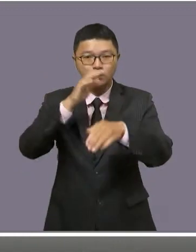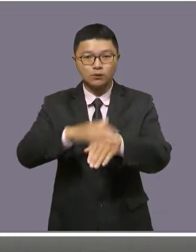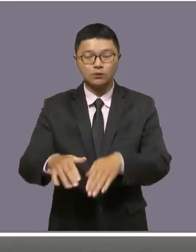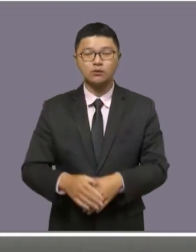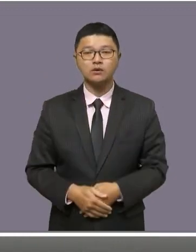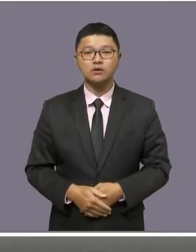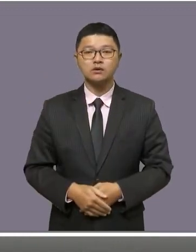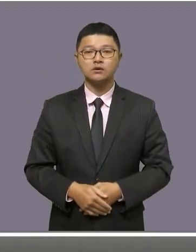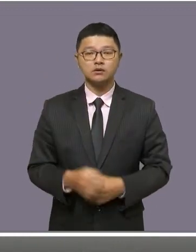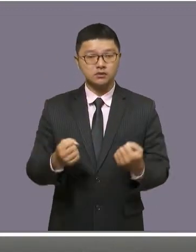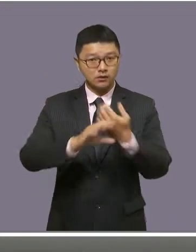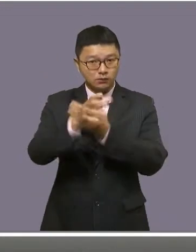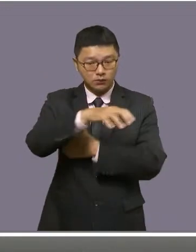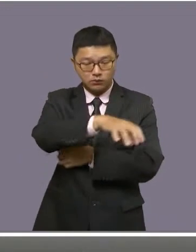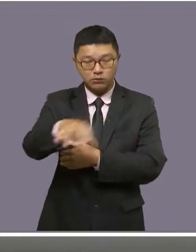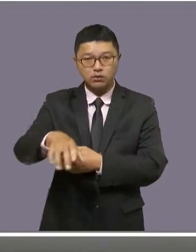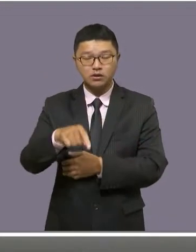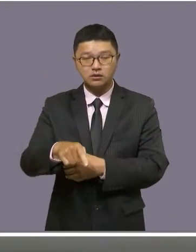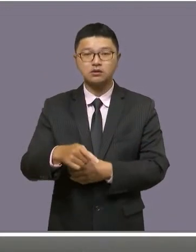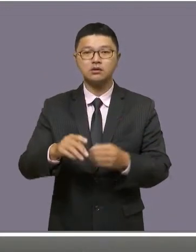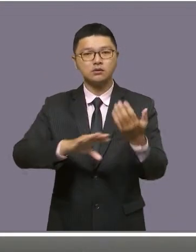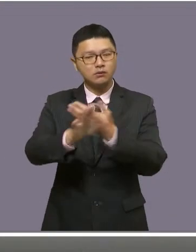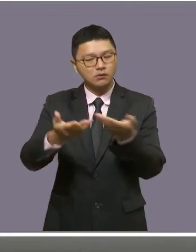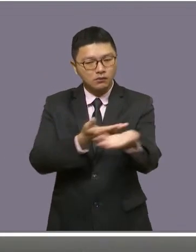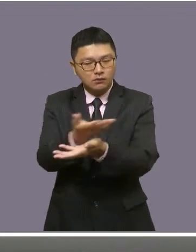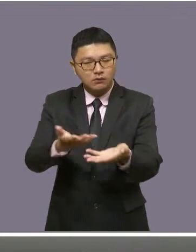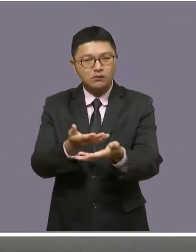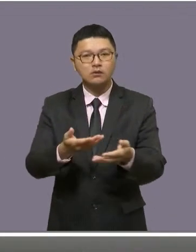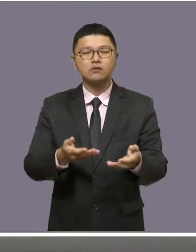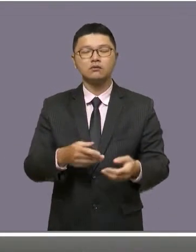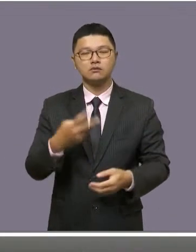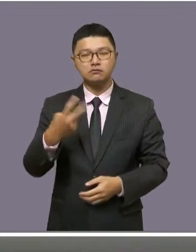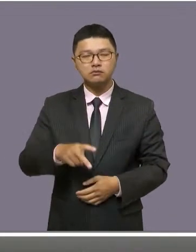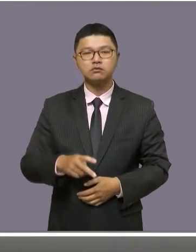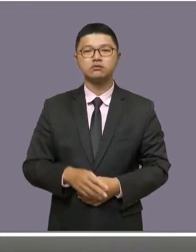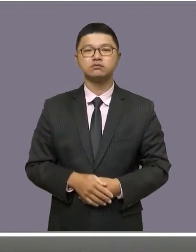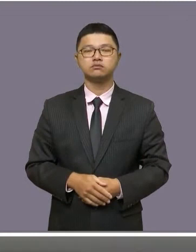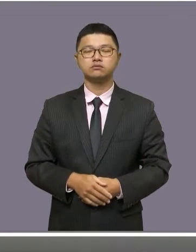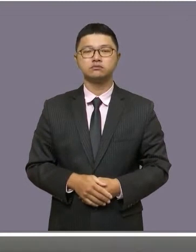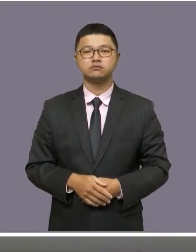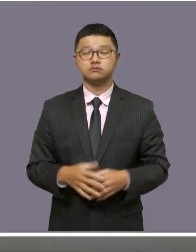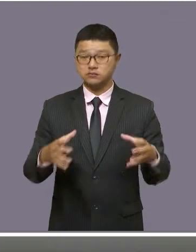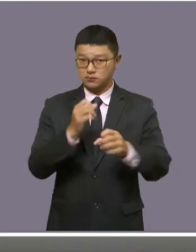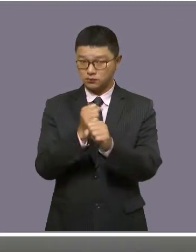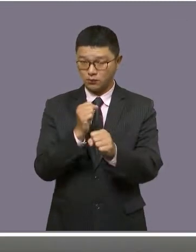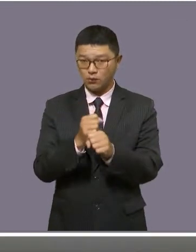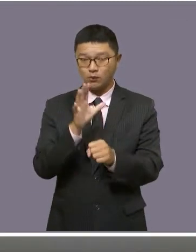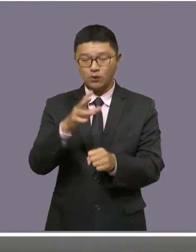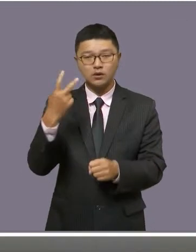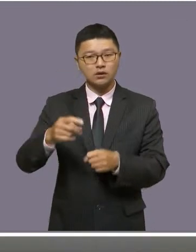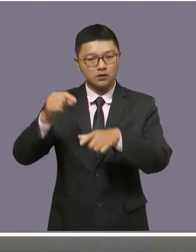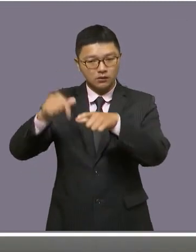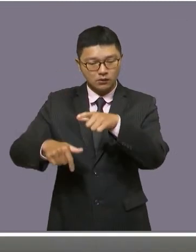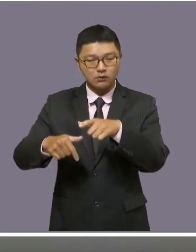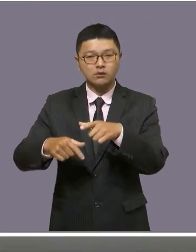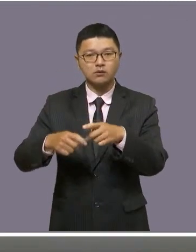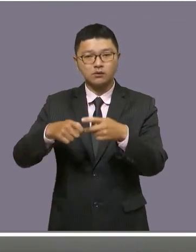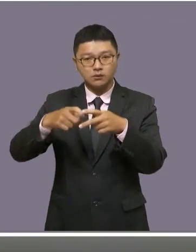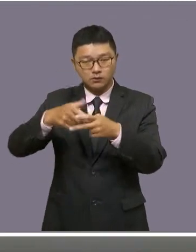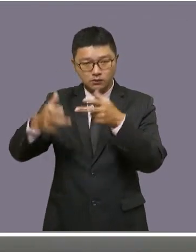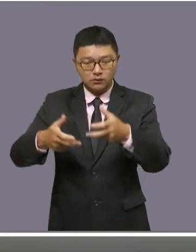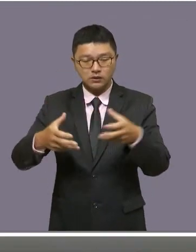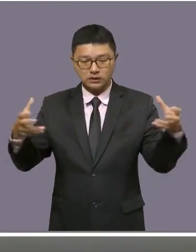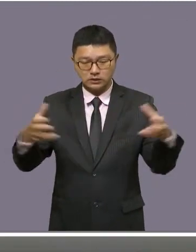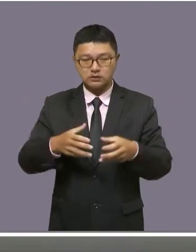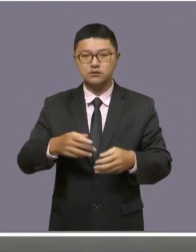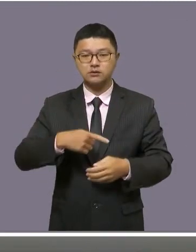促进国际的合作交流那还有就是我们会来跟企业共同的去海外